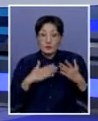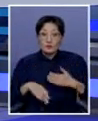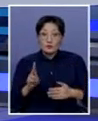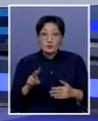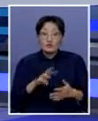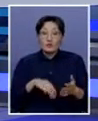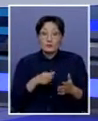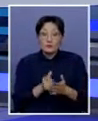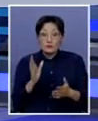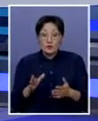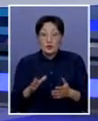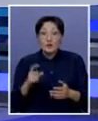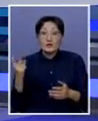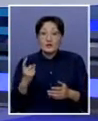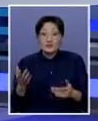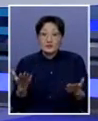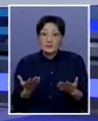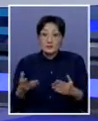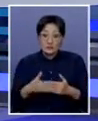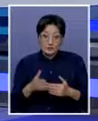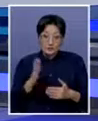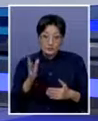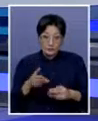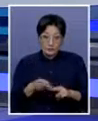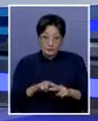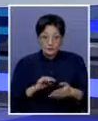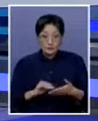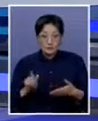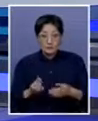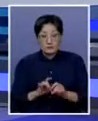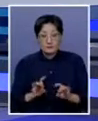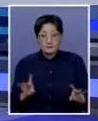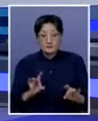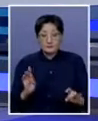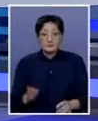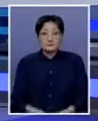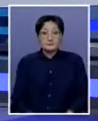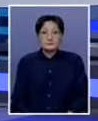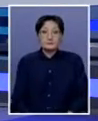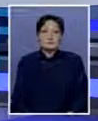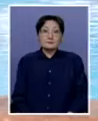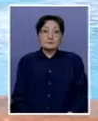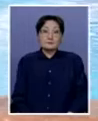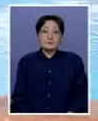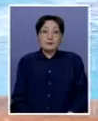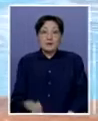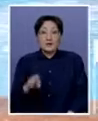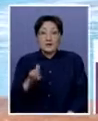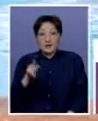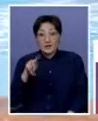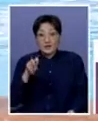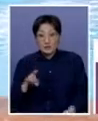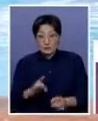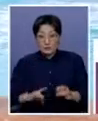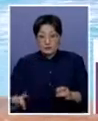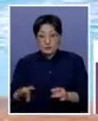төлейді. Мекеме басшысы қандай жаза арқалайды. Толығырақ тілшіміз Сымбат Ноғай тарқатсын. Қарғалы